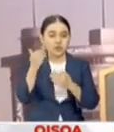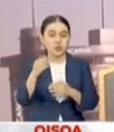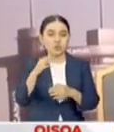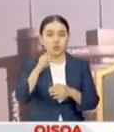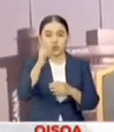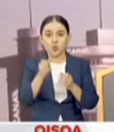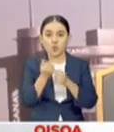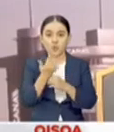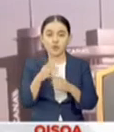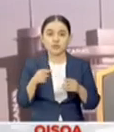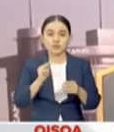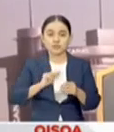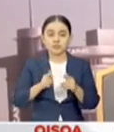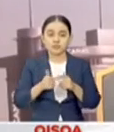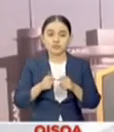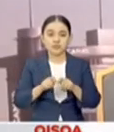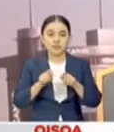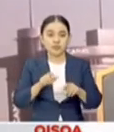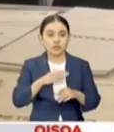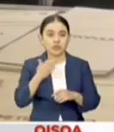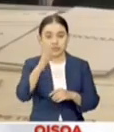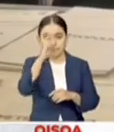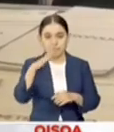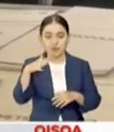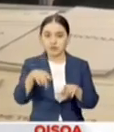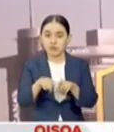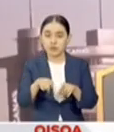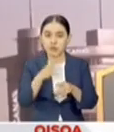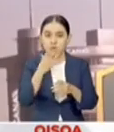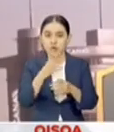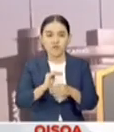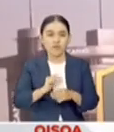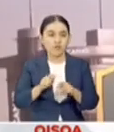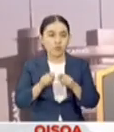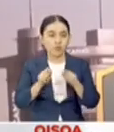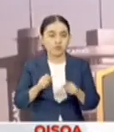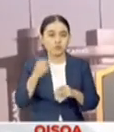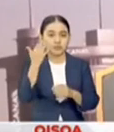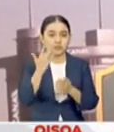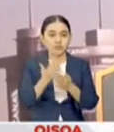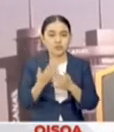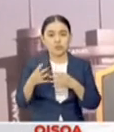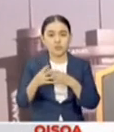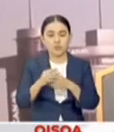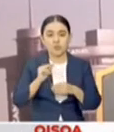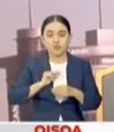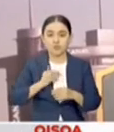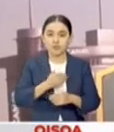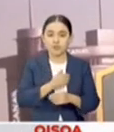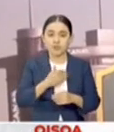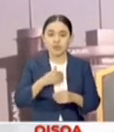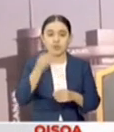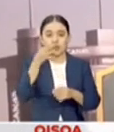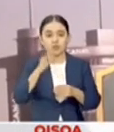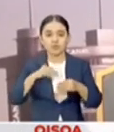Turkiyada 15 ta klinikamizni ochdik. Ayni paytda sizning mamlakatingizda ham o'z filialimizni ochish niyatidamiz. Bu borada hamkorlarga ega bo'lish,